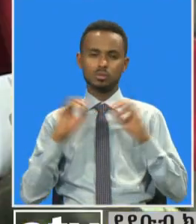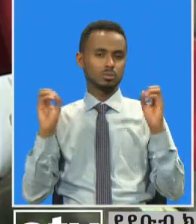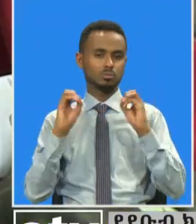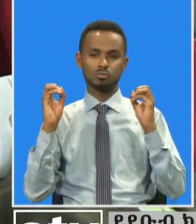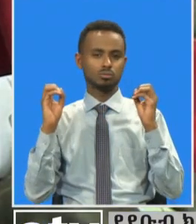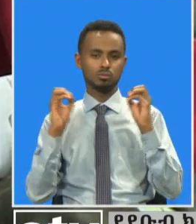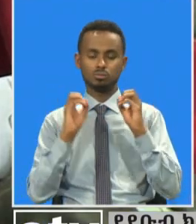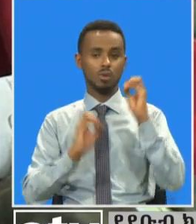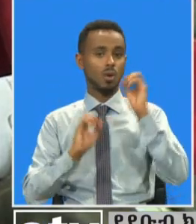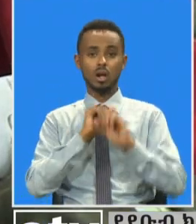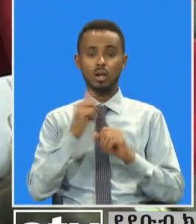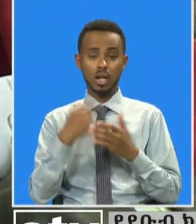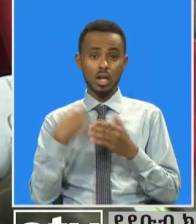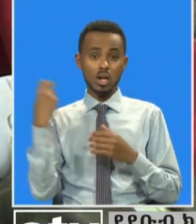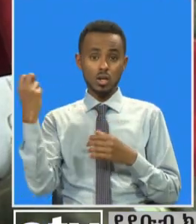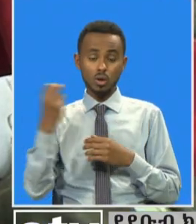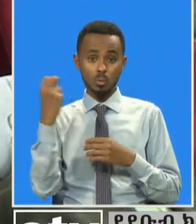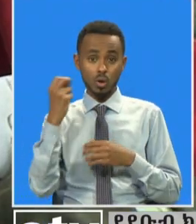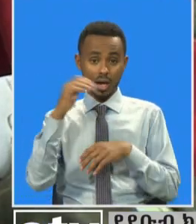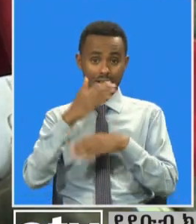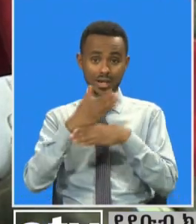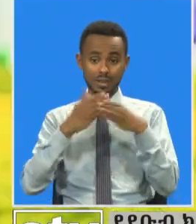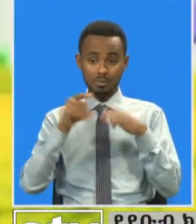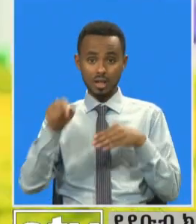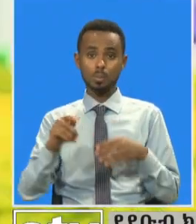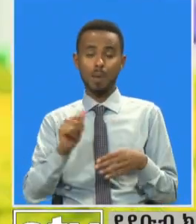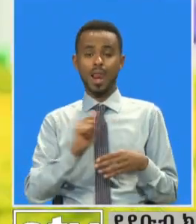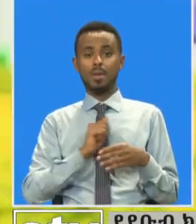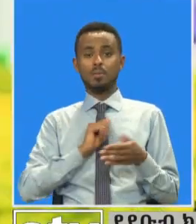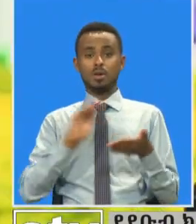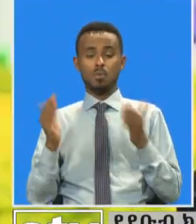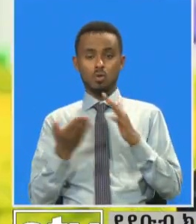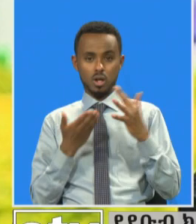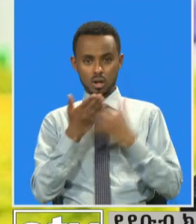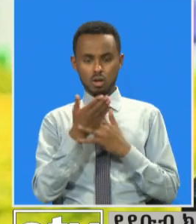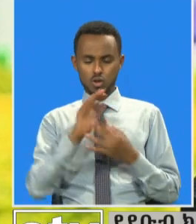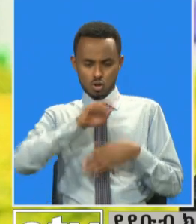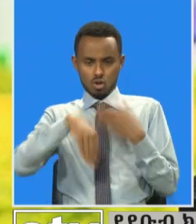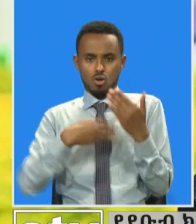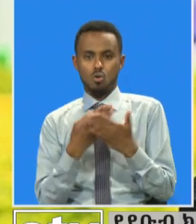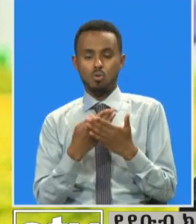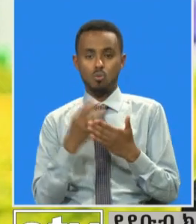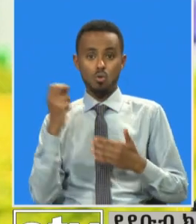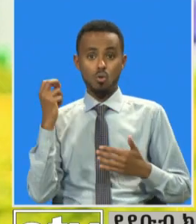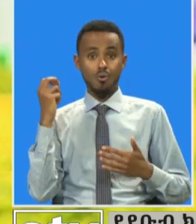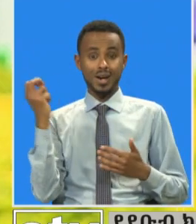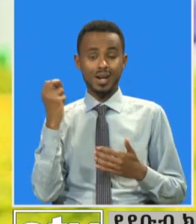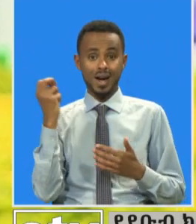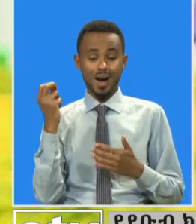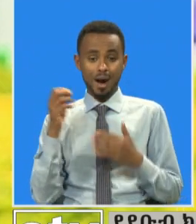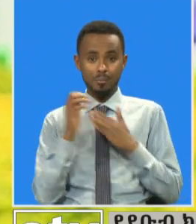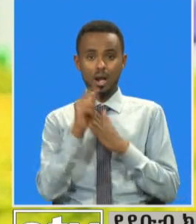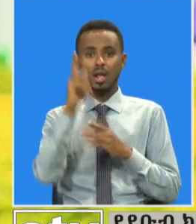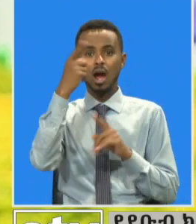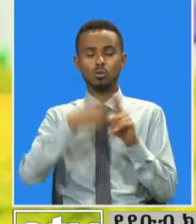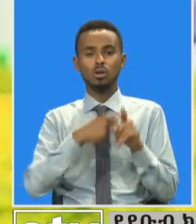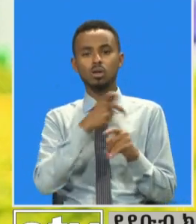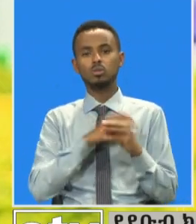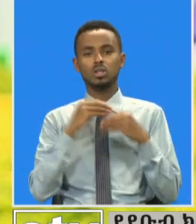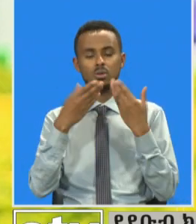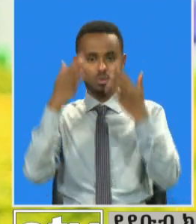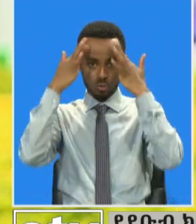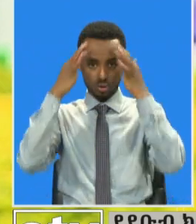ነበረው እኔ እንደ ወረዳይም በወረዳ ደረጃታችን ባለቤትም ከመሆነ ረገድ የሁሉም ወረዳ አምራር የአንድ ወር ደሞዝ ለመልቀቅ